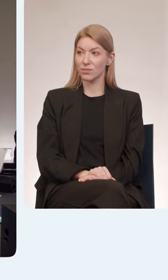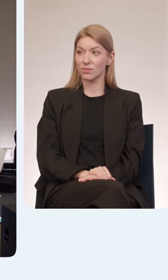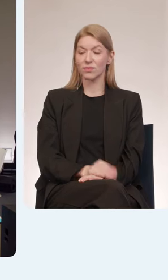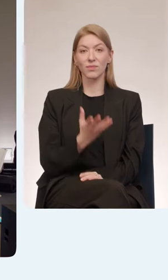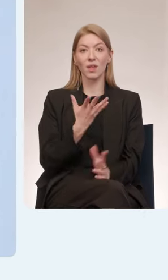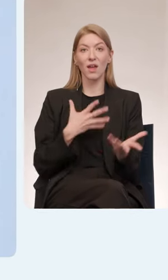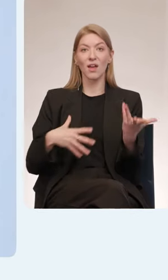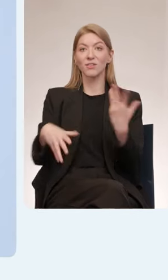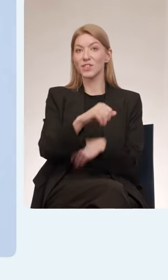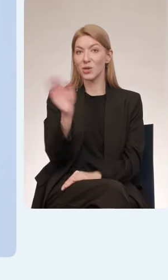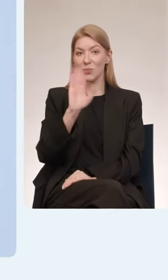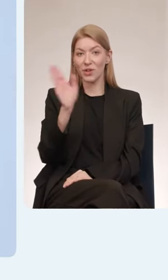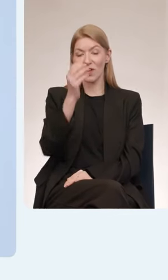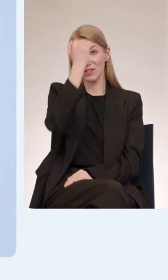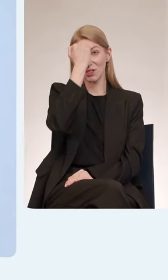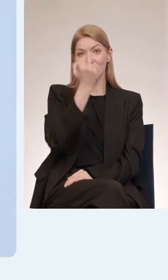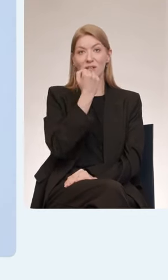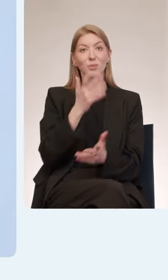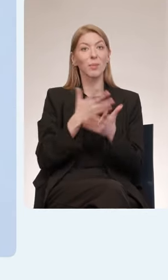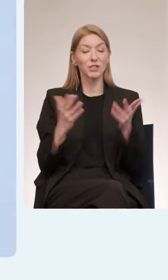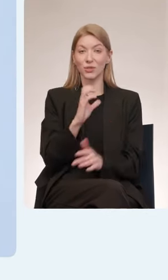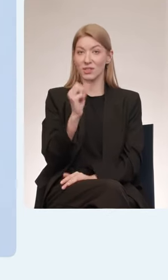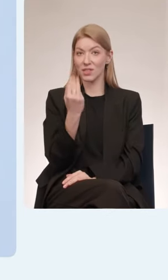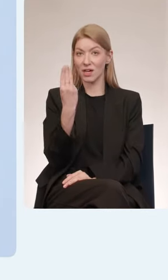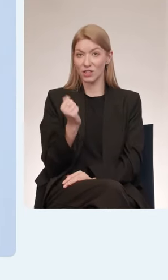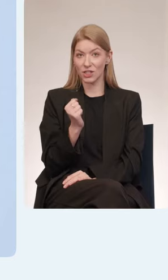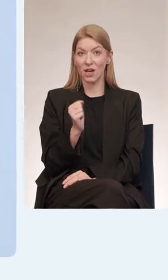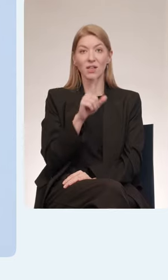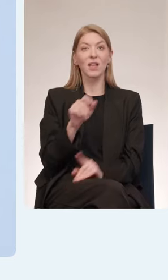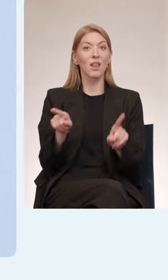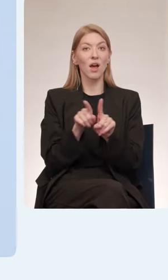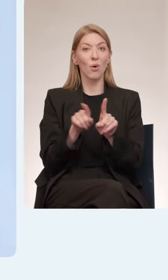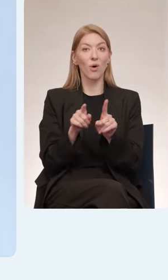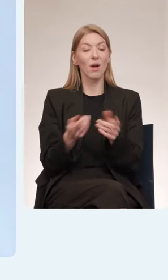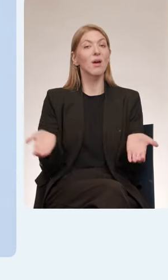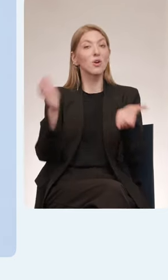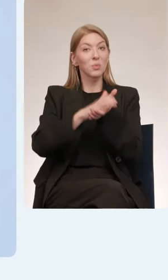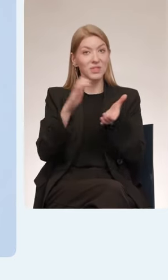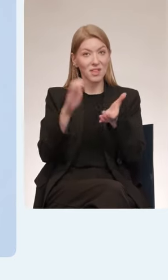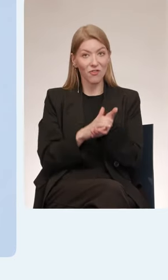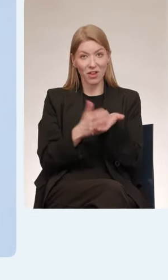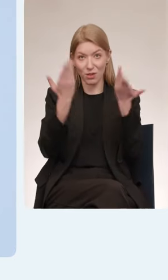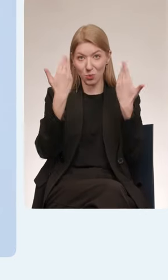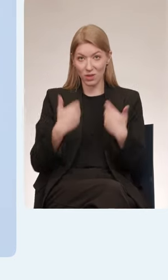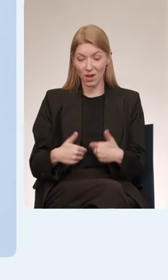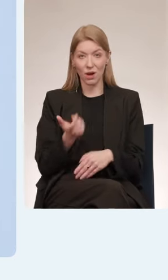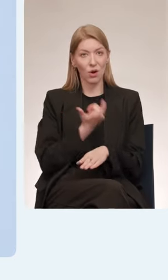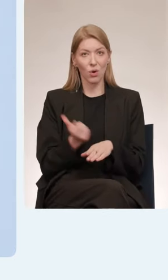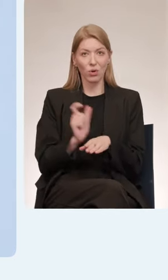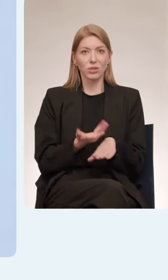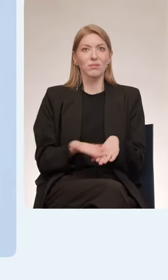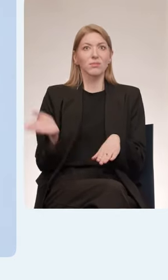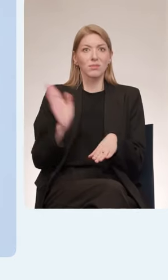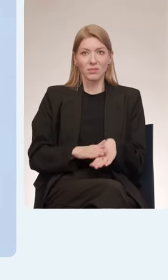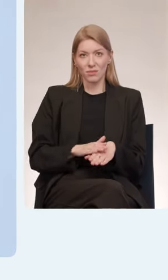Всем привет. Спасибо большое, Саша, за такое представление меня. Очень тяжело выступать